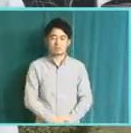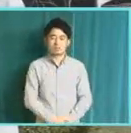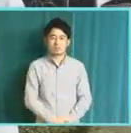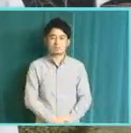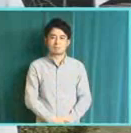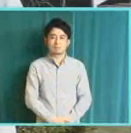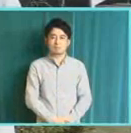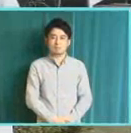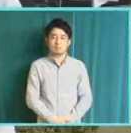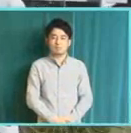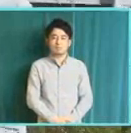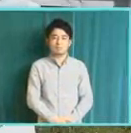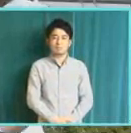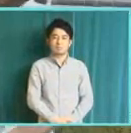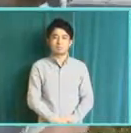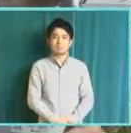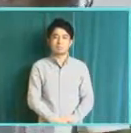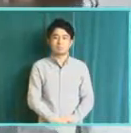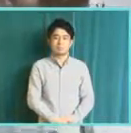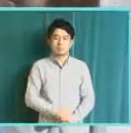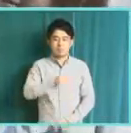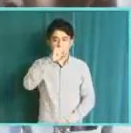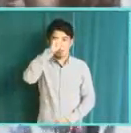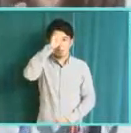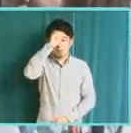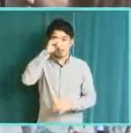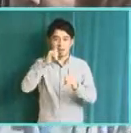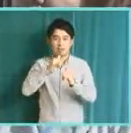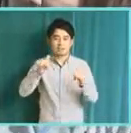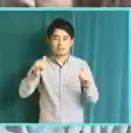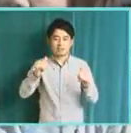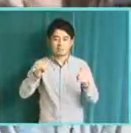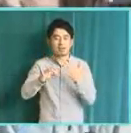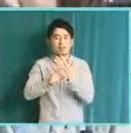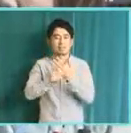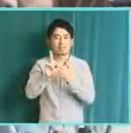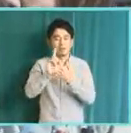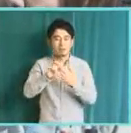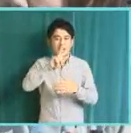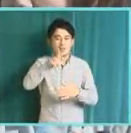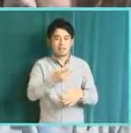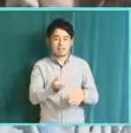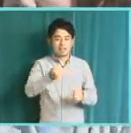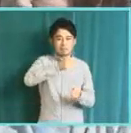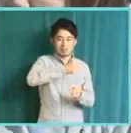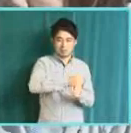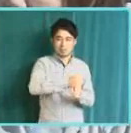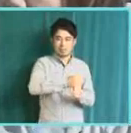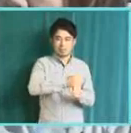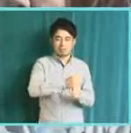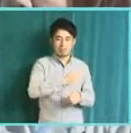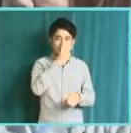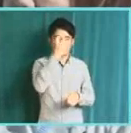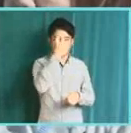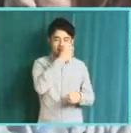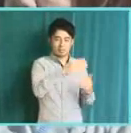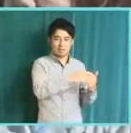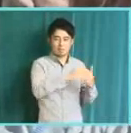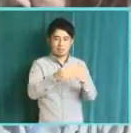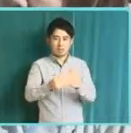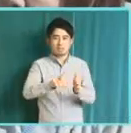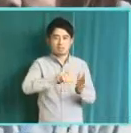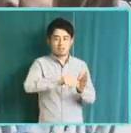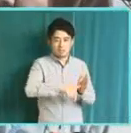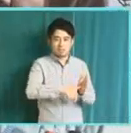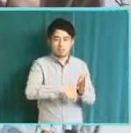したのか教えてください。 患者さんをリハビリとか検査とかに、降ろすときに、やっぱ